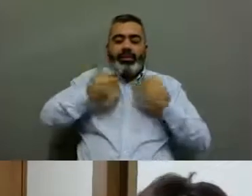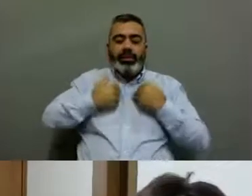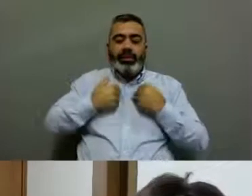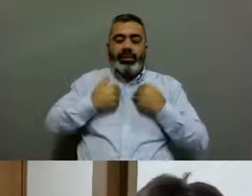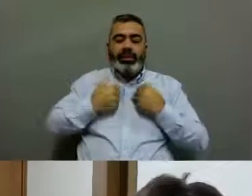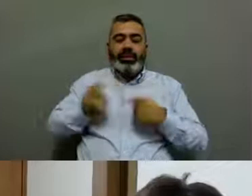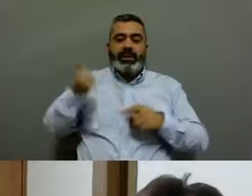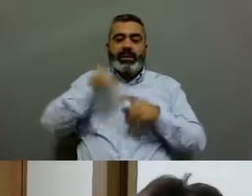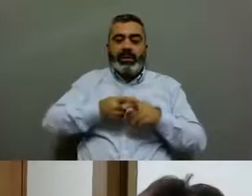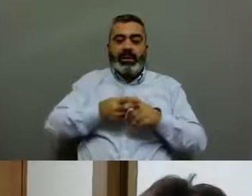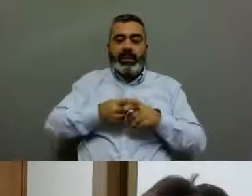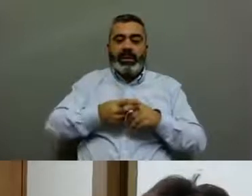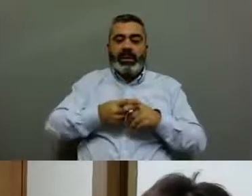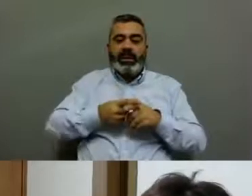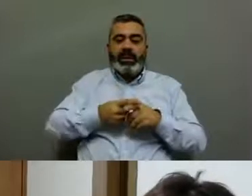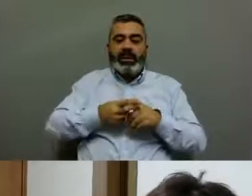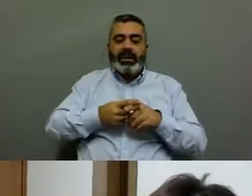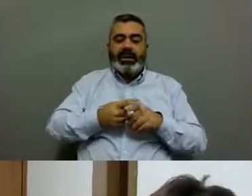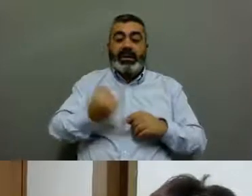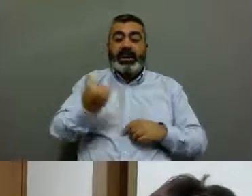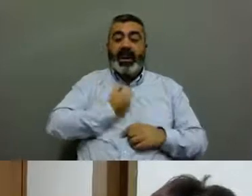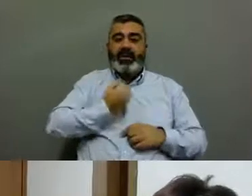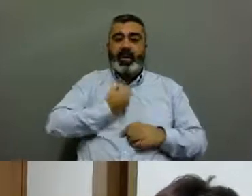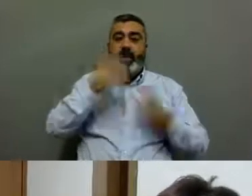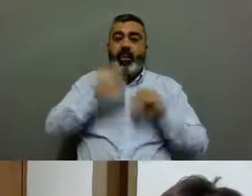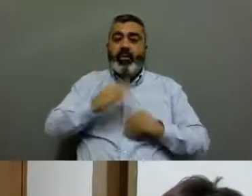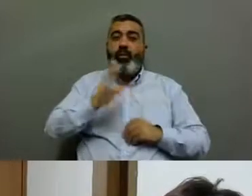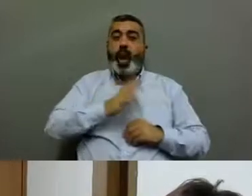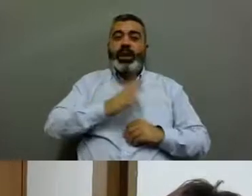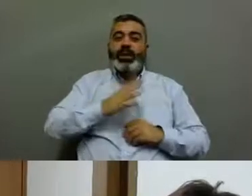ταυτότητας του ενεργού πολίτη, γιατί